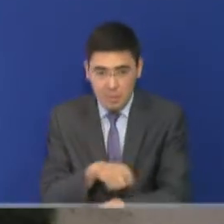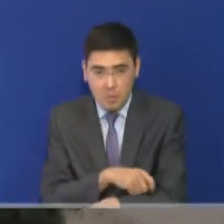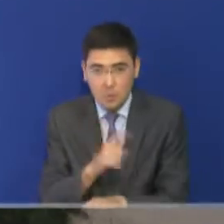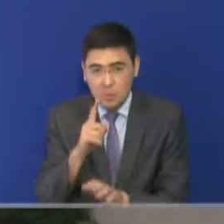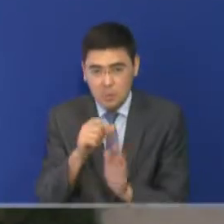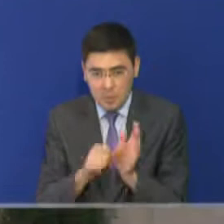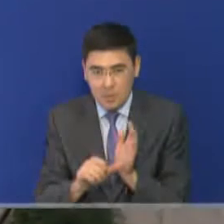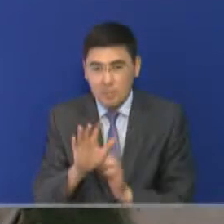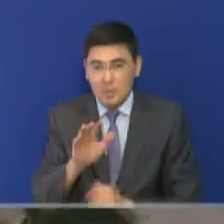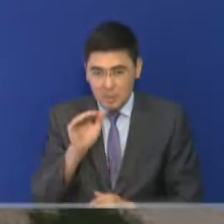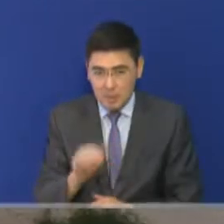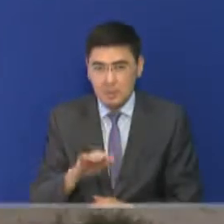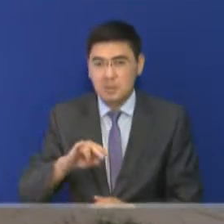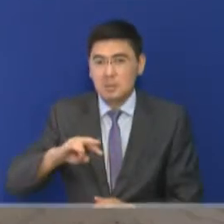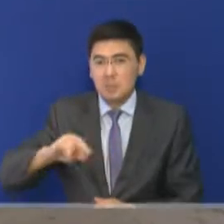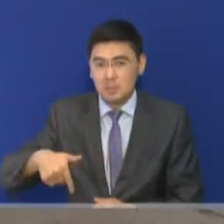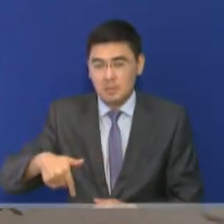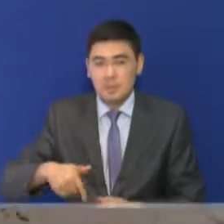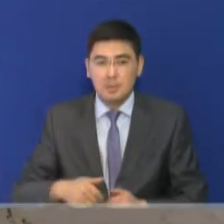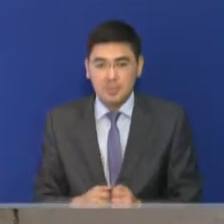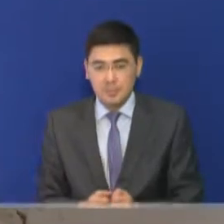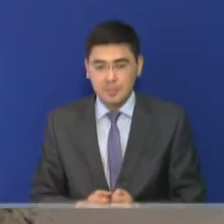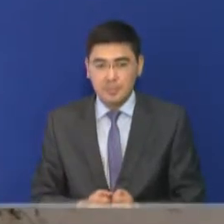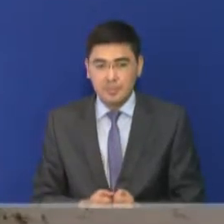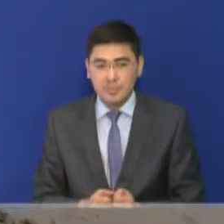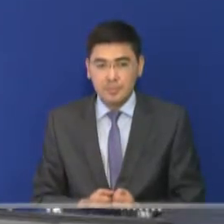ретте баспананың құны 12 миллион теңгеден аспау тиіс.